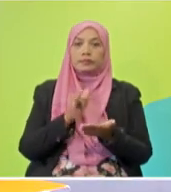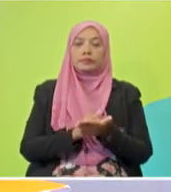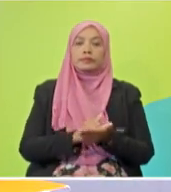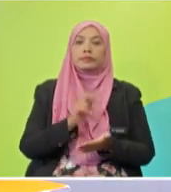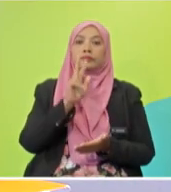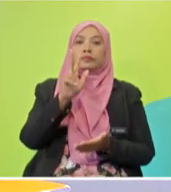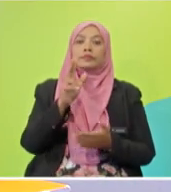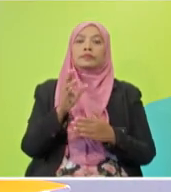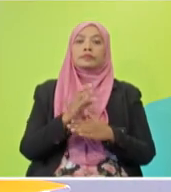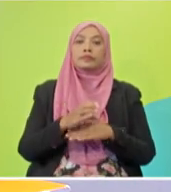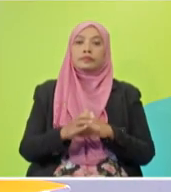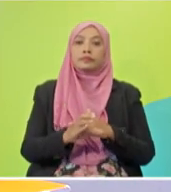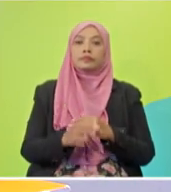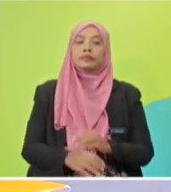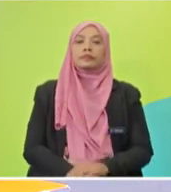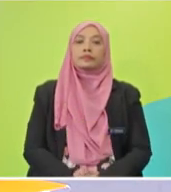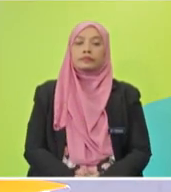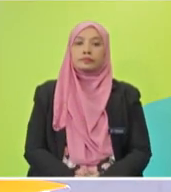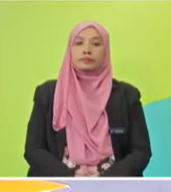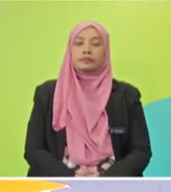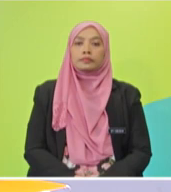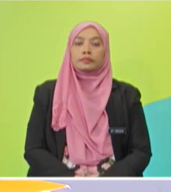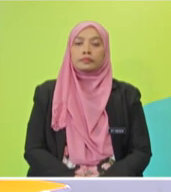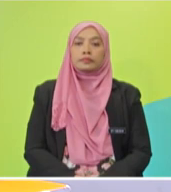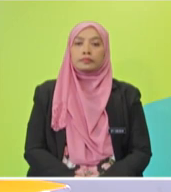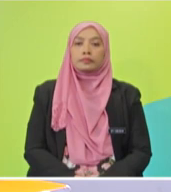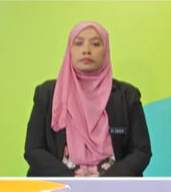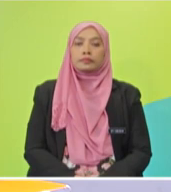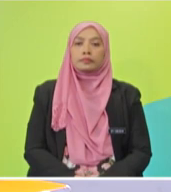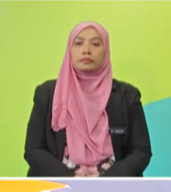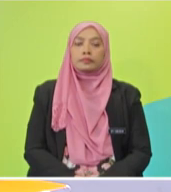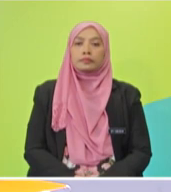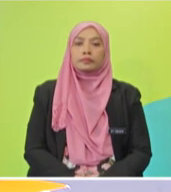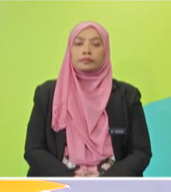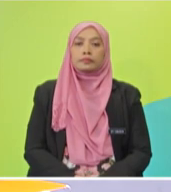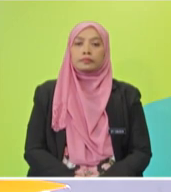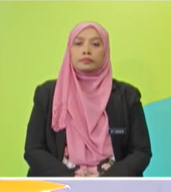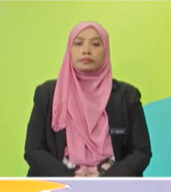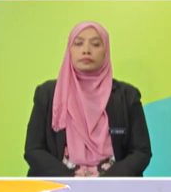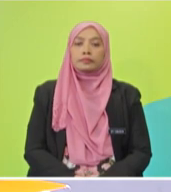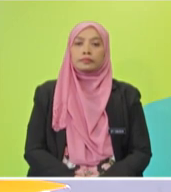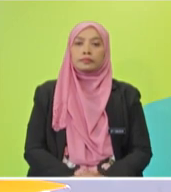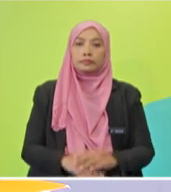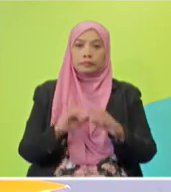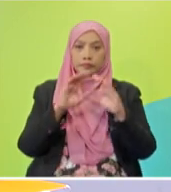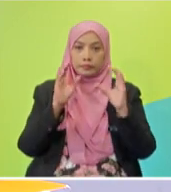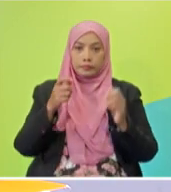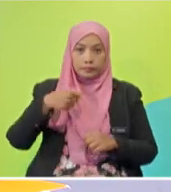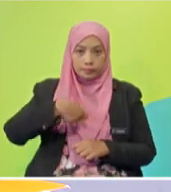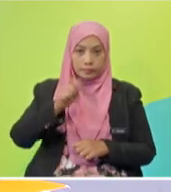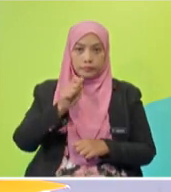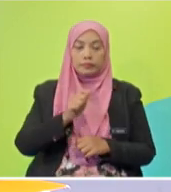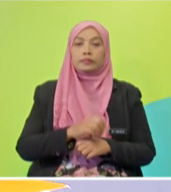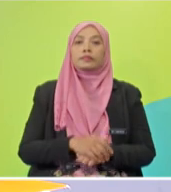ada bulu tangkis kan? Ya, cikgu. Tapi bulu tangkis ni kita ada tiga jenis warna. Okey, jadi dia adalah mewakili